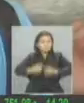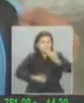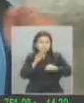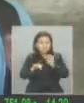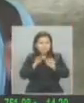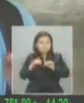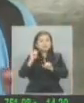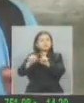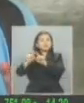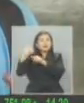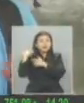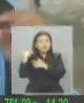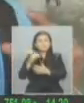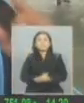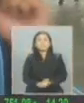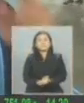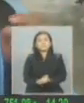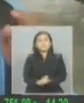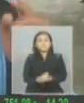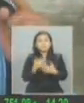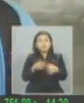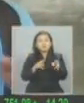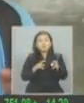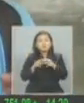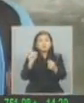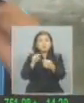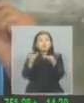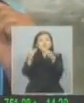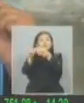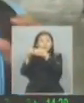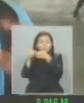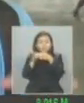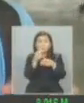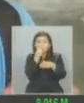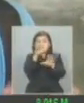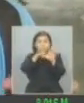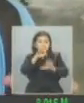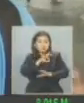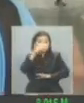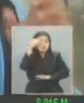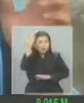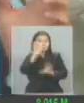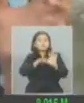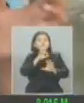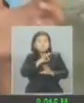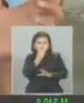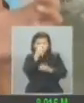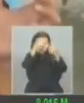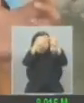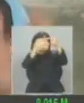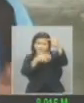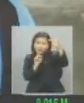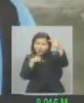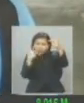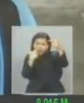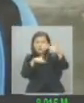ล้วก็ทางเว็บบอร์ดเราก็จะเข้าไปเว็บบอร์ดของทีมนั้นๆนะครับแล้วเราจะเข้าไปสมัครสมาชิกก่อนแล้วก็จะไปดูว่าคนไหนเป็น